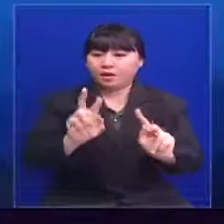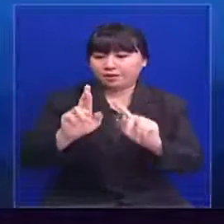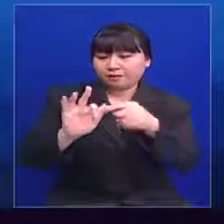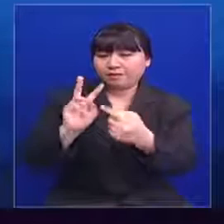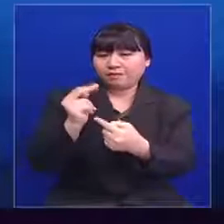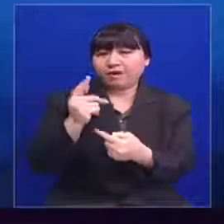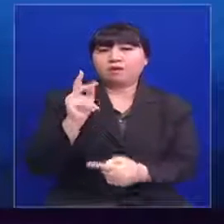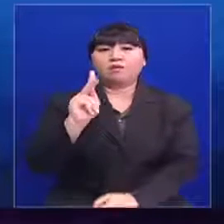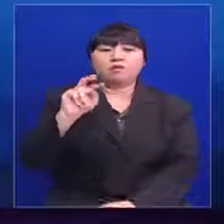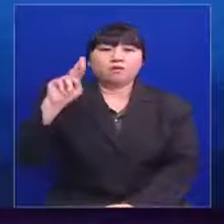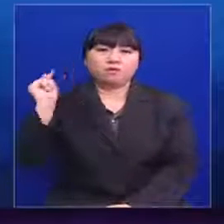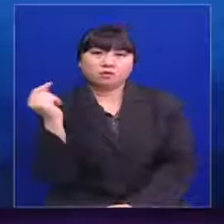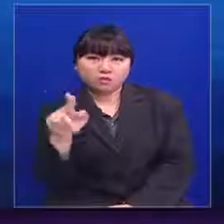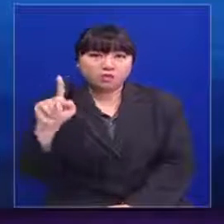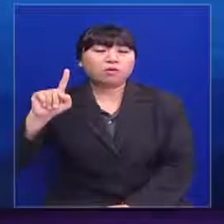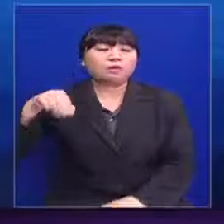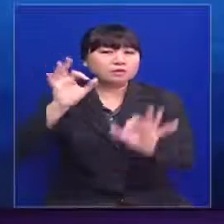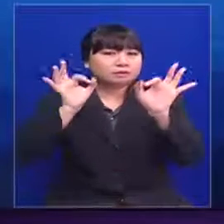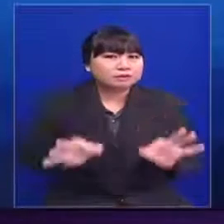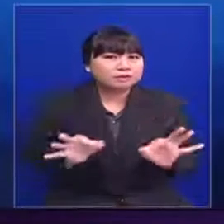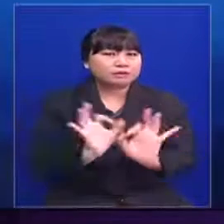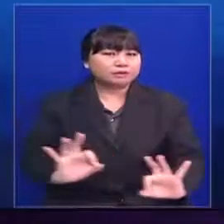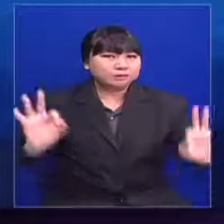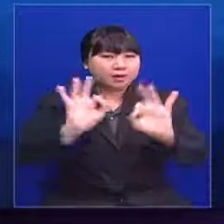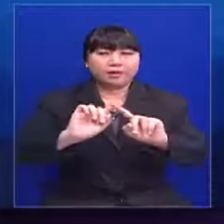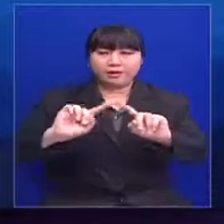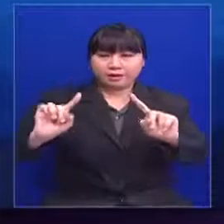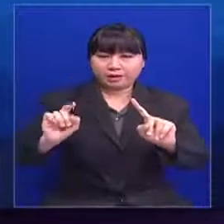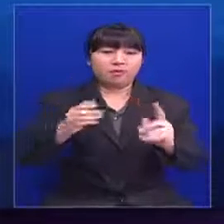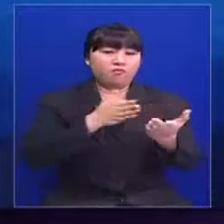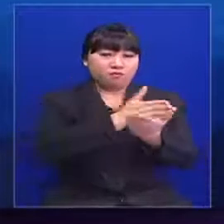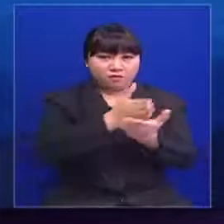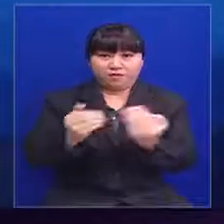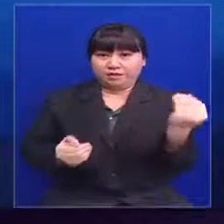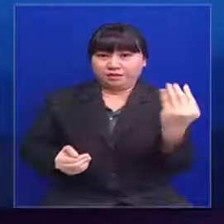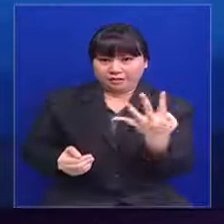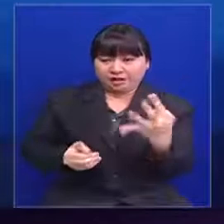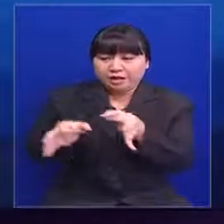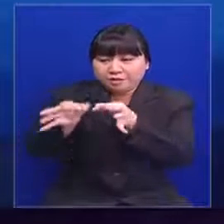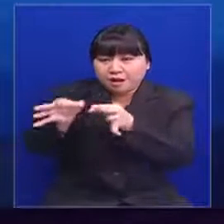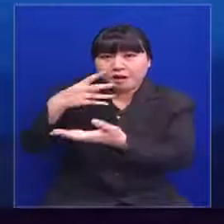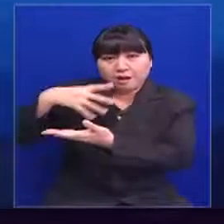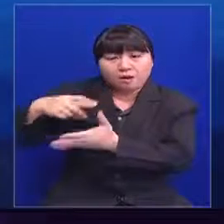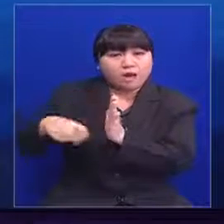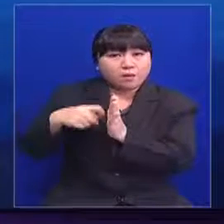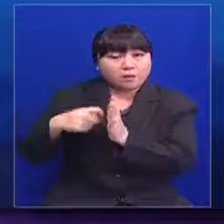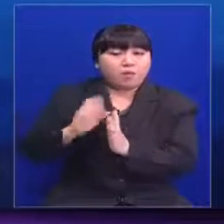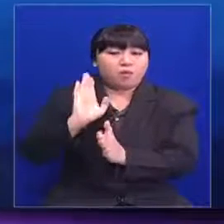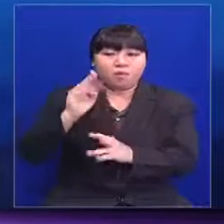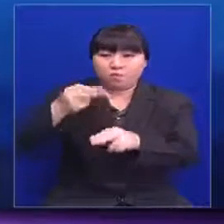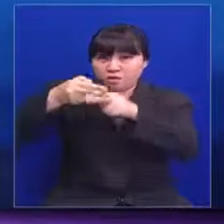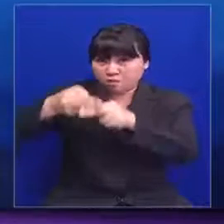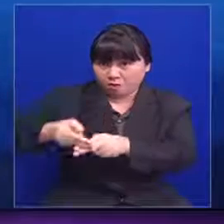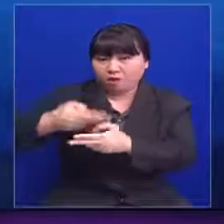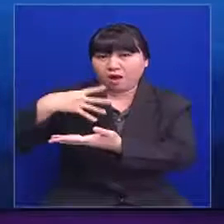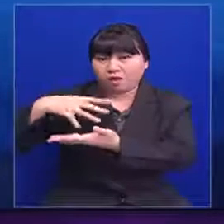นูญค่ะที่ต้องตัดสินใจเรื่องสำคัญแต่ว่ายืนยันว่าแม่น้ำสี่สายได้ชี้แจงเหตุผลข้อเสนอของบทเฉพาะการอย่างชัดเจ